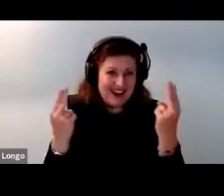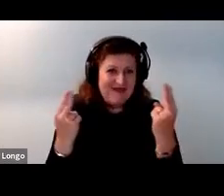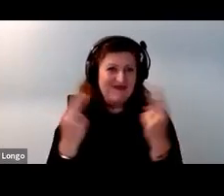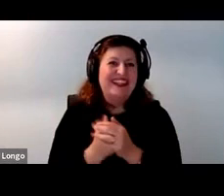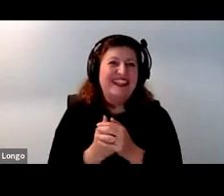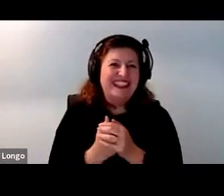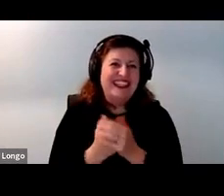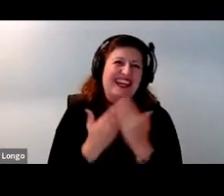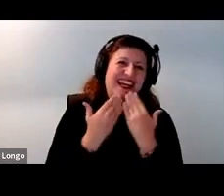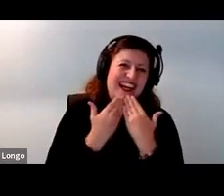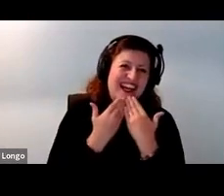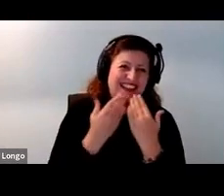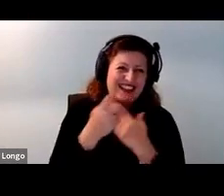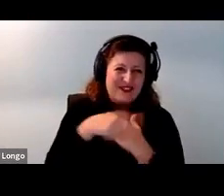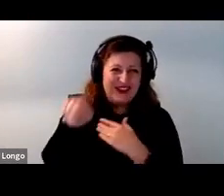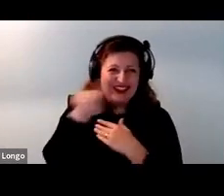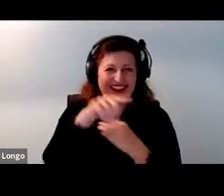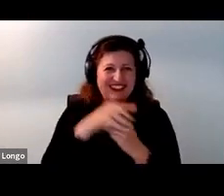grazie,